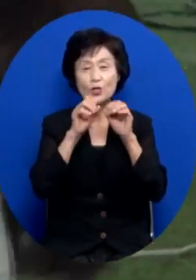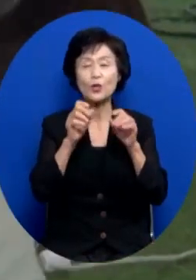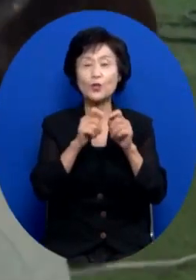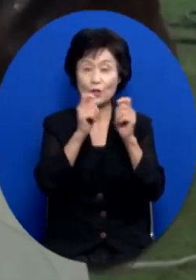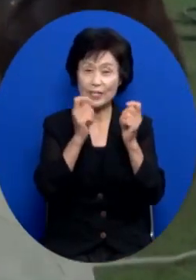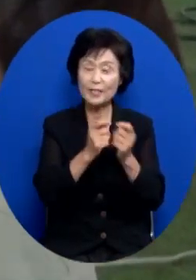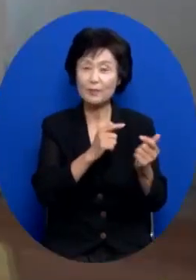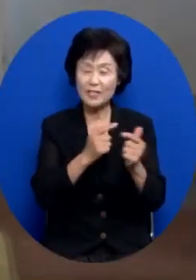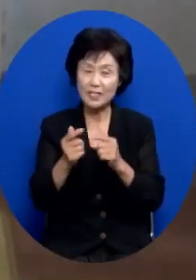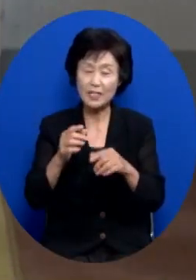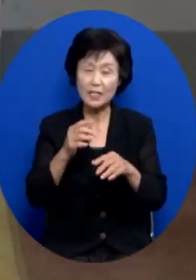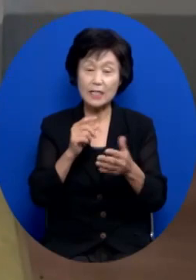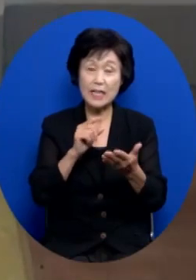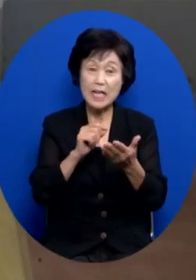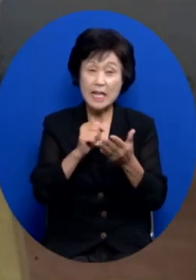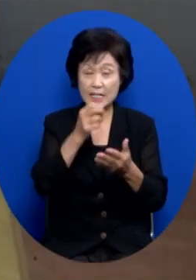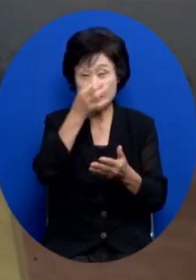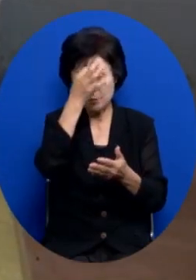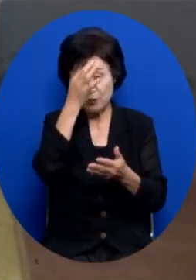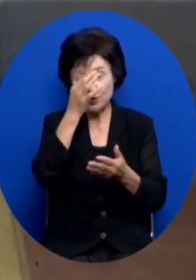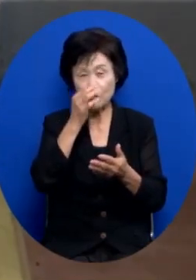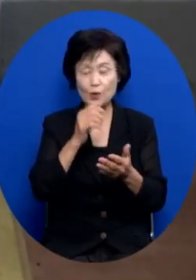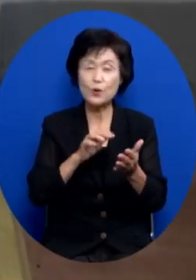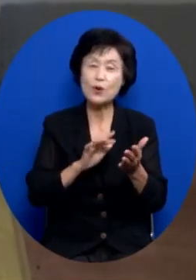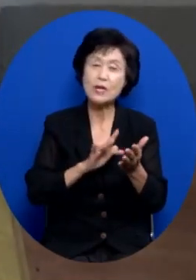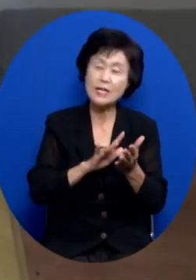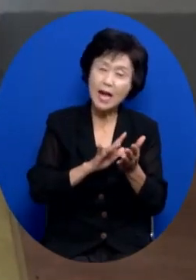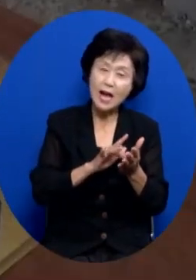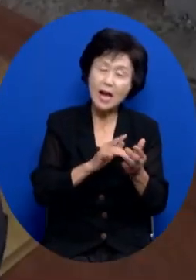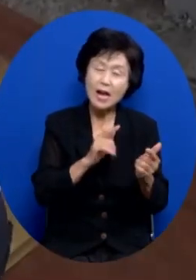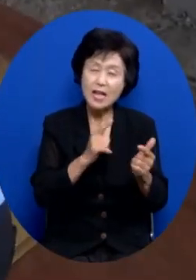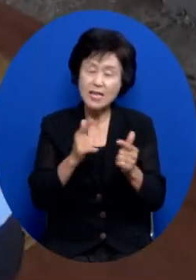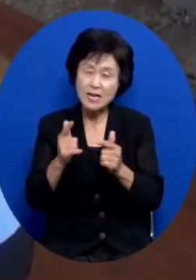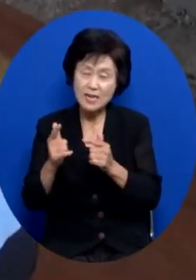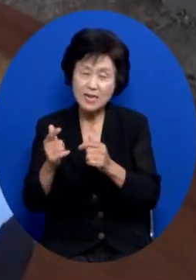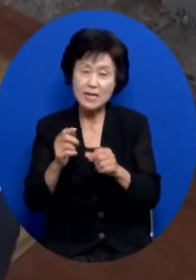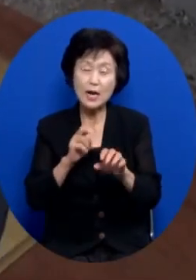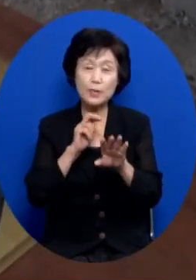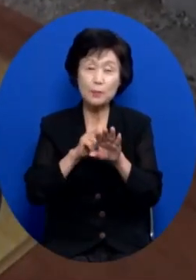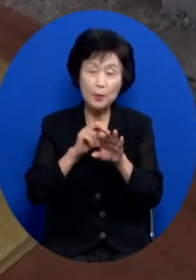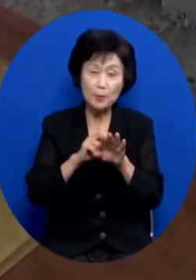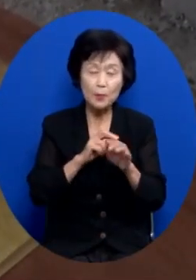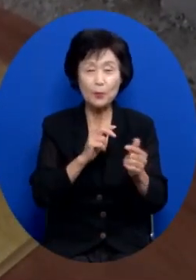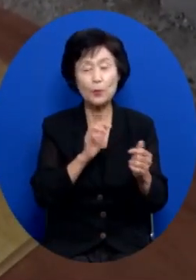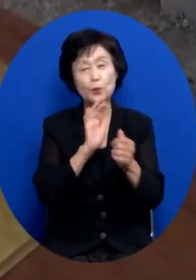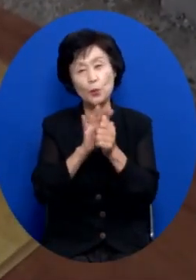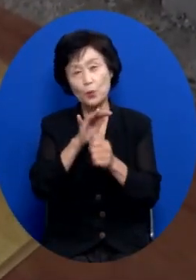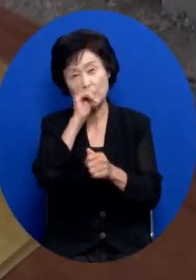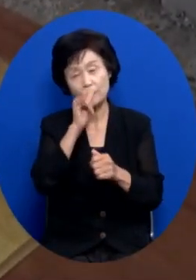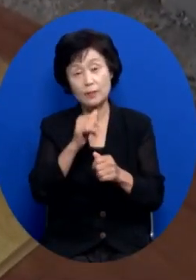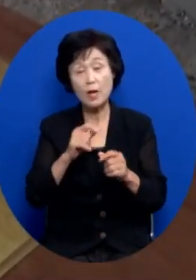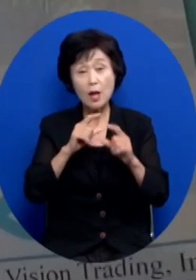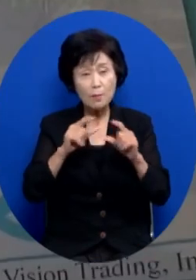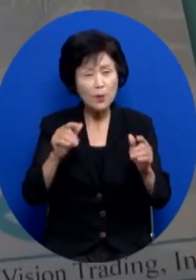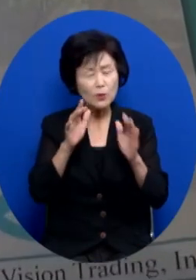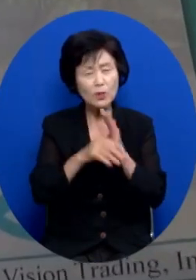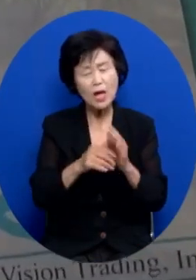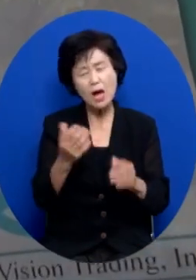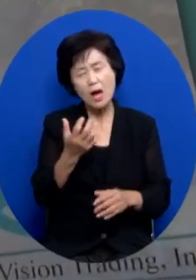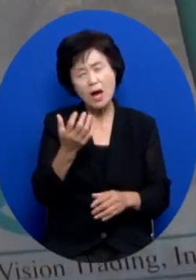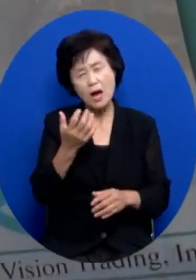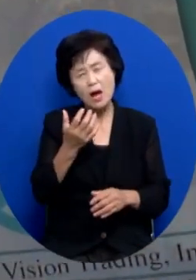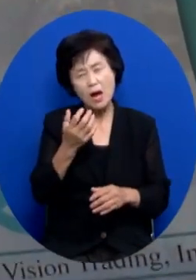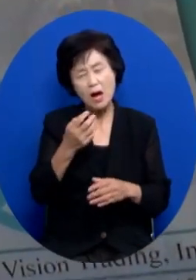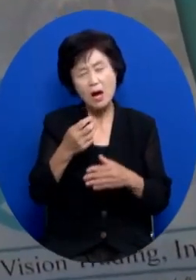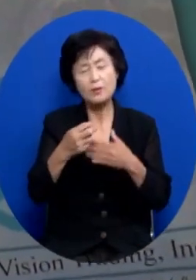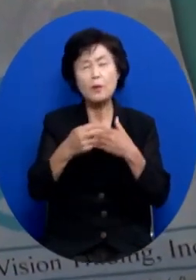처방, 침술, 그리고 테라피 등의 활동으로 선교지 교회의 사역을 돕습니다. 평소에 아파도 선뜻 병원을 가지